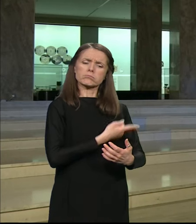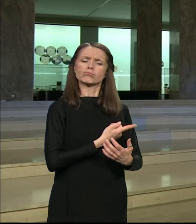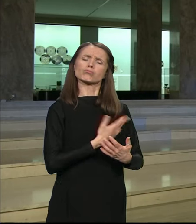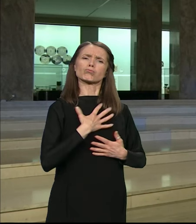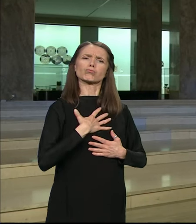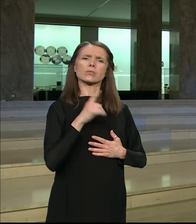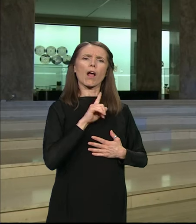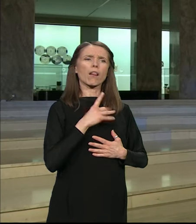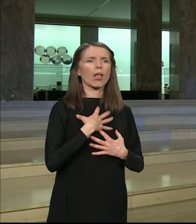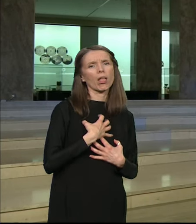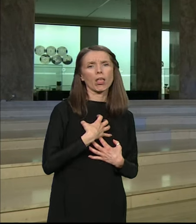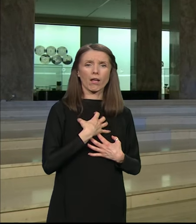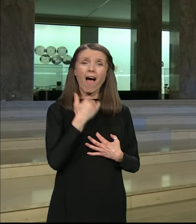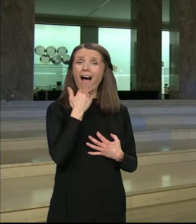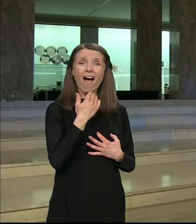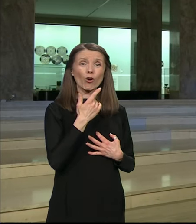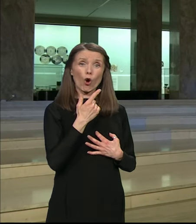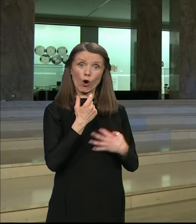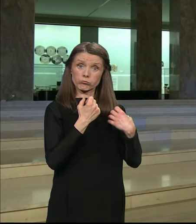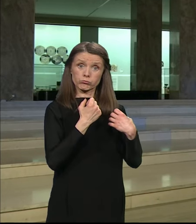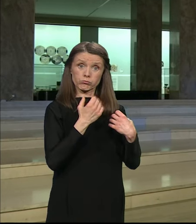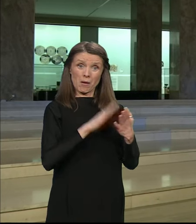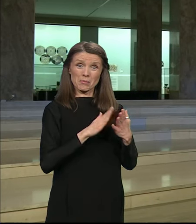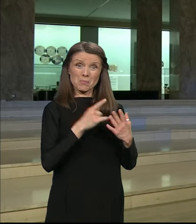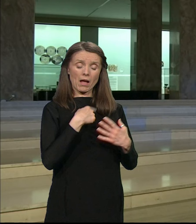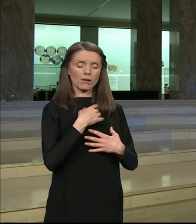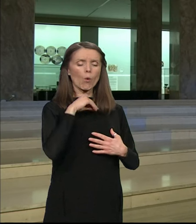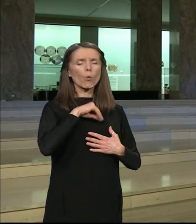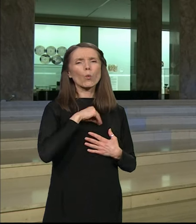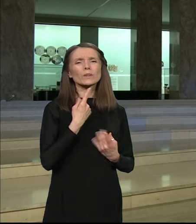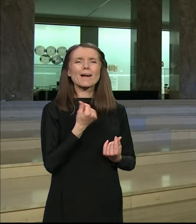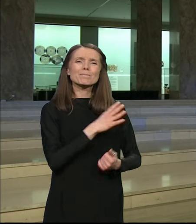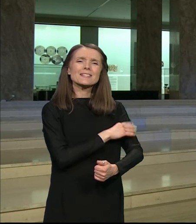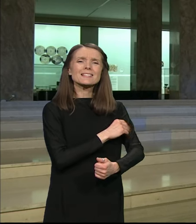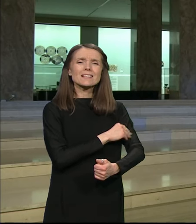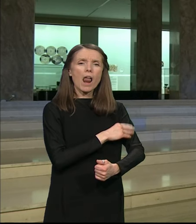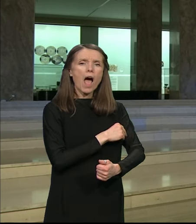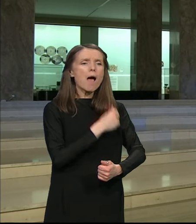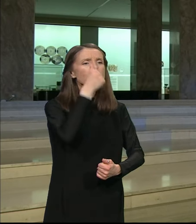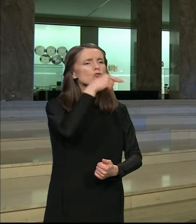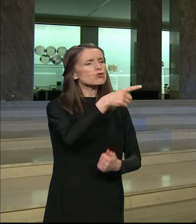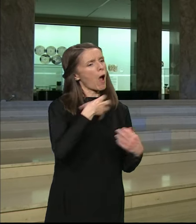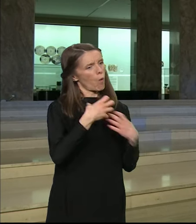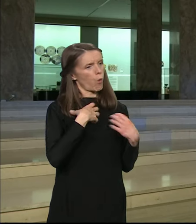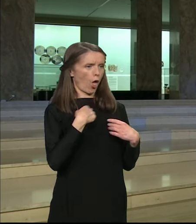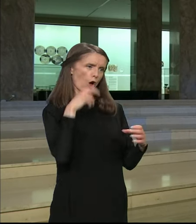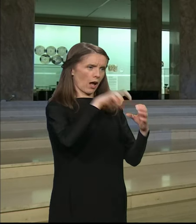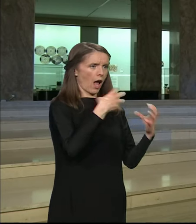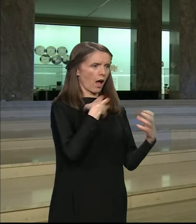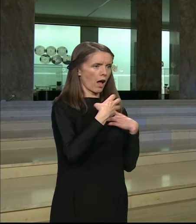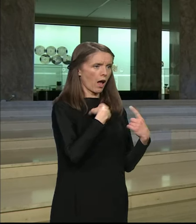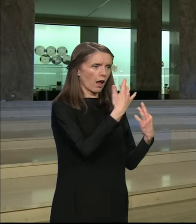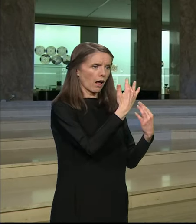glumi, vrlo su opasne stvari jer može nekada i uloga da vas odvuče, da vas u privatnom